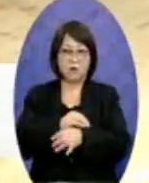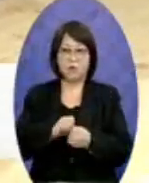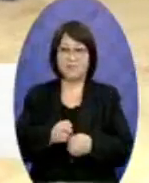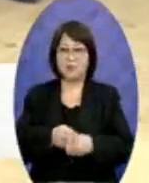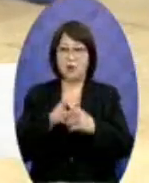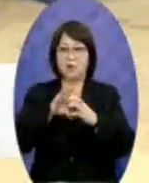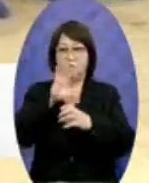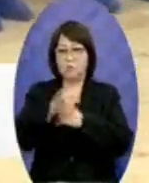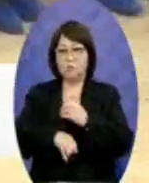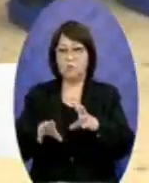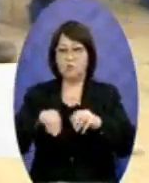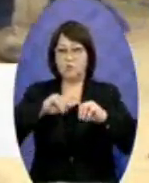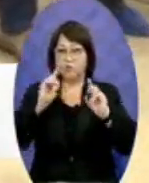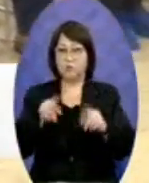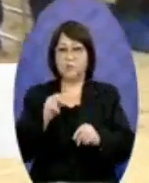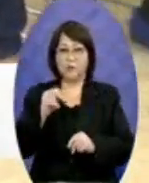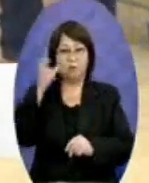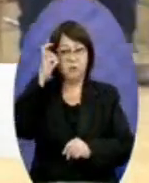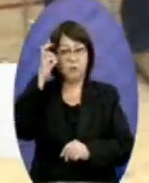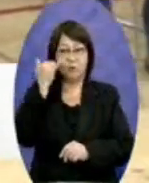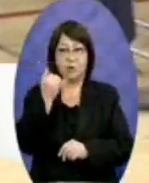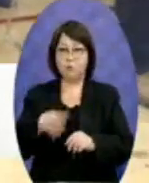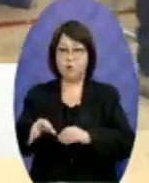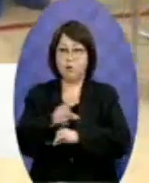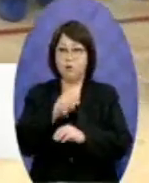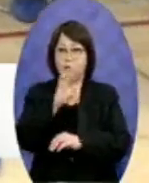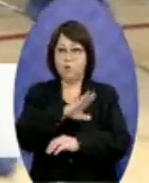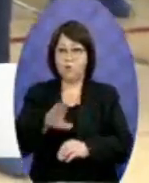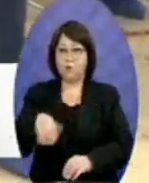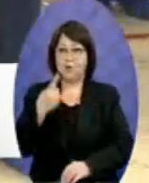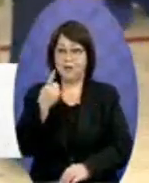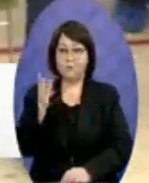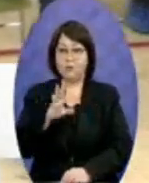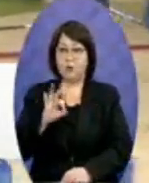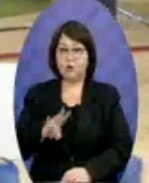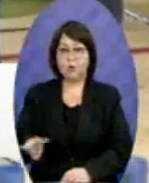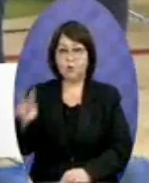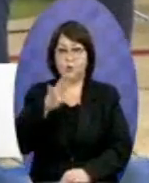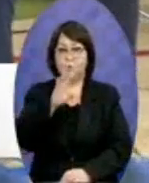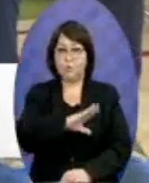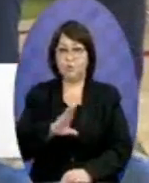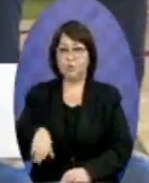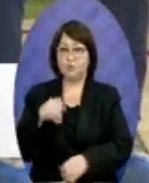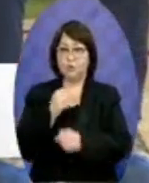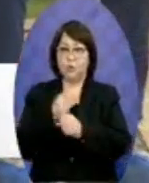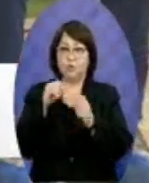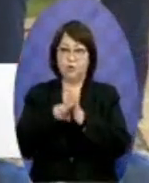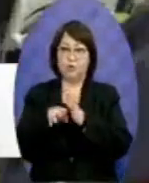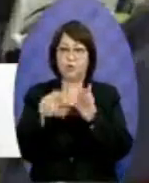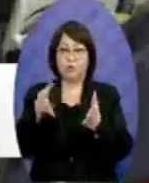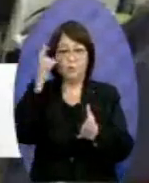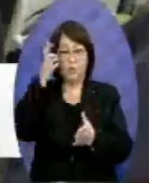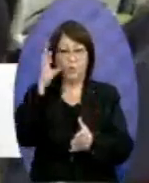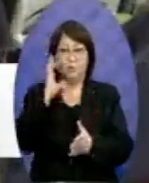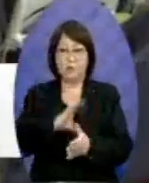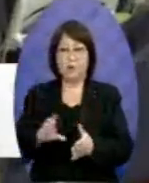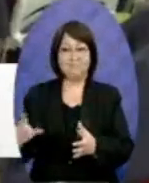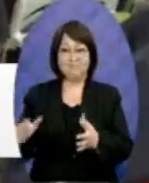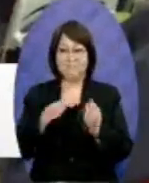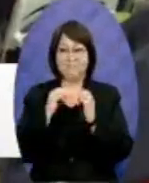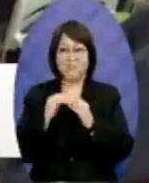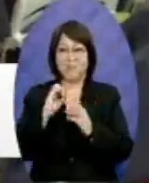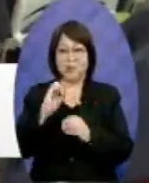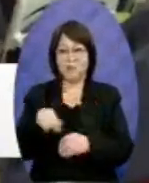чанартай боловсрол зөвхөн Улаанбаатар хотын хүүхдүүдэд биш, орон нутгийн багчуудад ч бас хүрч байна. Боловсролын салбарын тэгш байдал 1.1